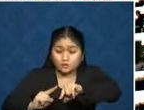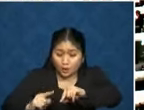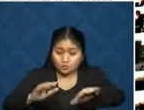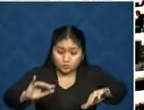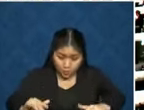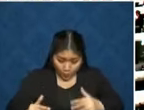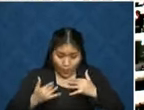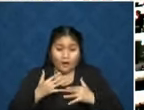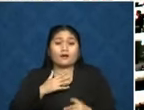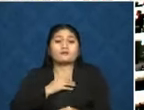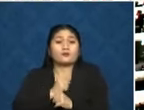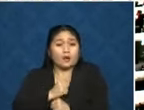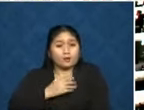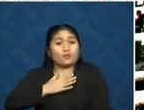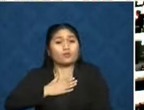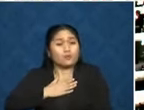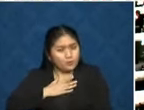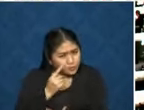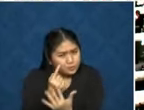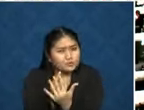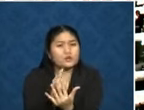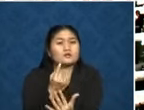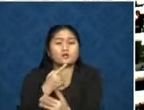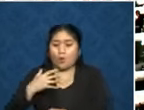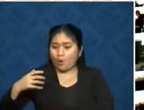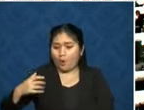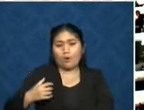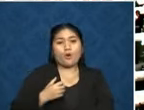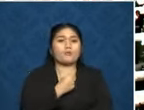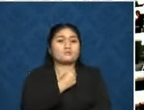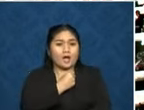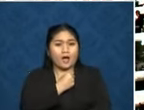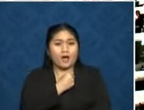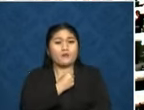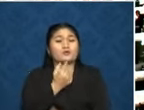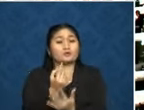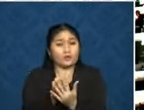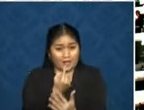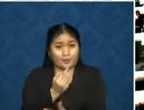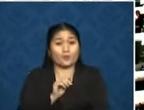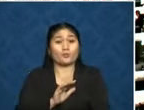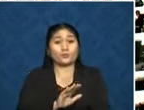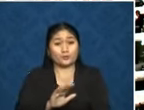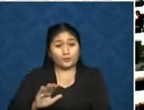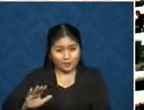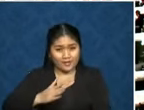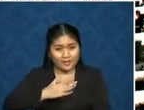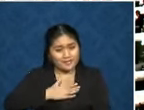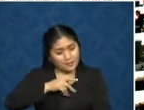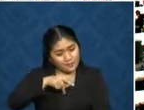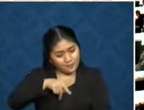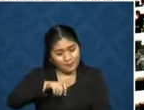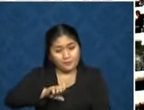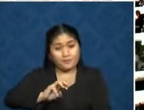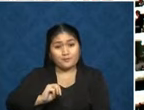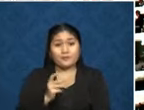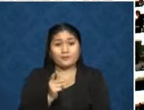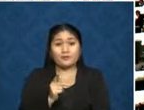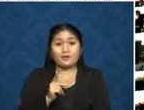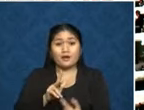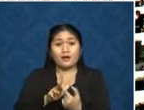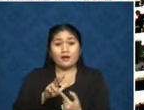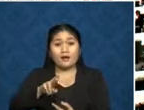ของพวกเราซึ่งเป็นตัวแทนในการใช้อำนาจนิติบัญญัติแทนพวกท่านอยู่ในขณะนี้ดิฉันพิมพ์การกิรติวีรปากร